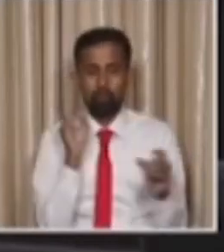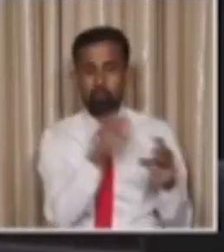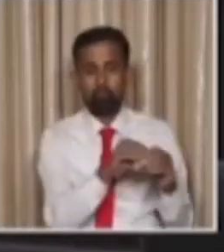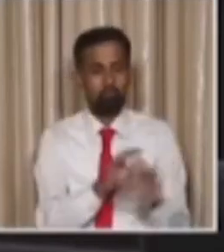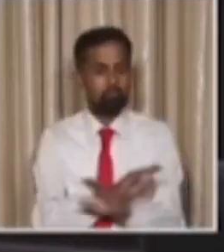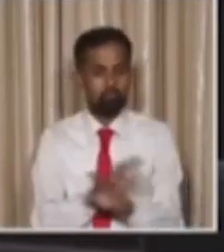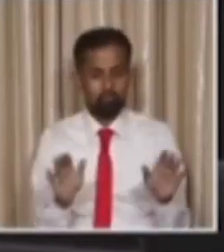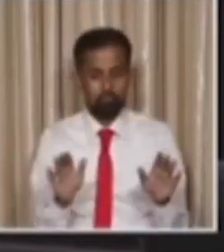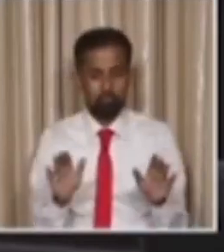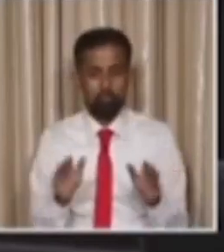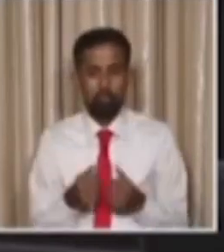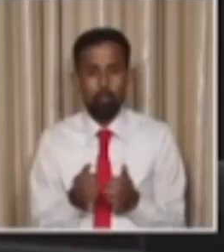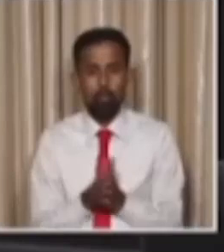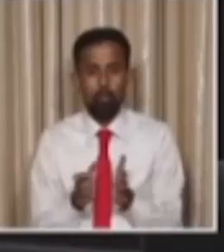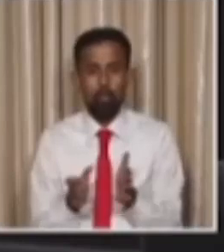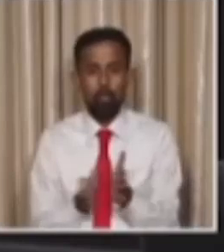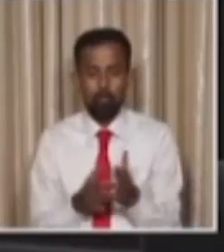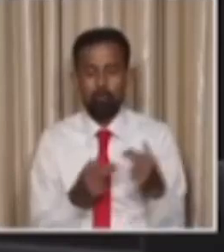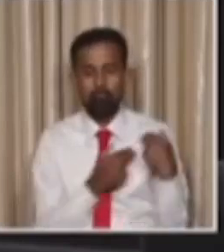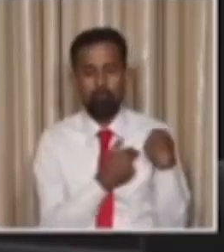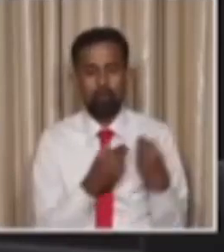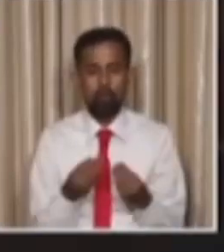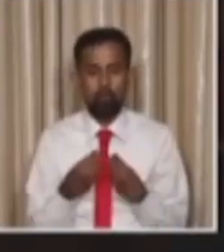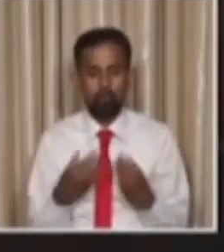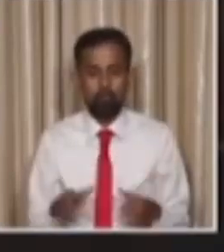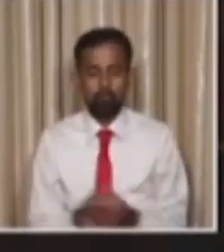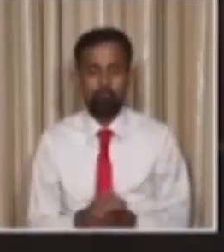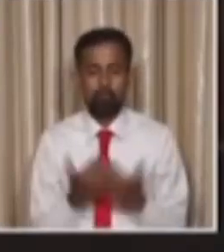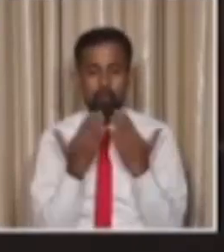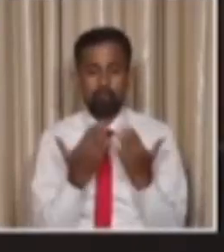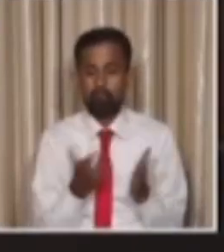නොකරනත් ඒ ස්වාධීන කමිටුව වගකීම බාර අරගෙන තියෙනවා. හරි. බොහොම ස්තුතියි. ප්‍රශ්න අංක 3 කරු